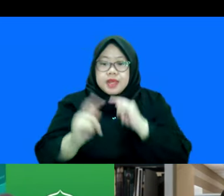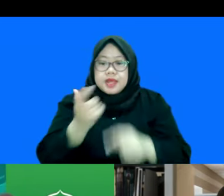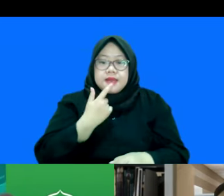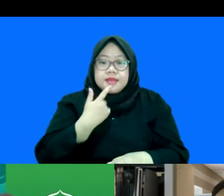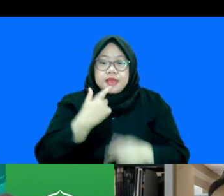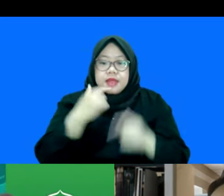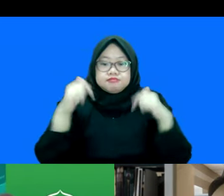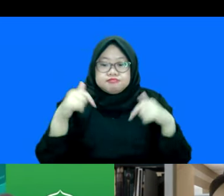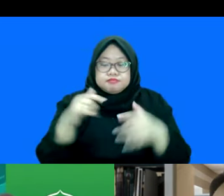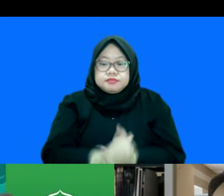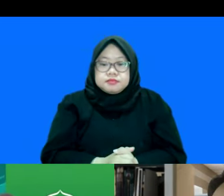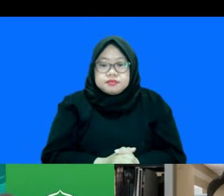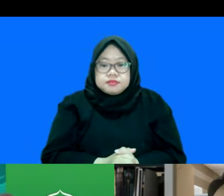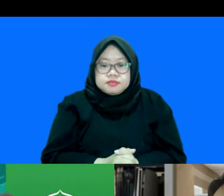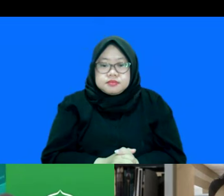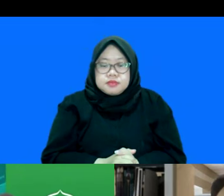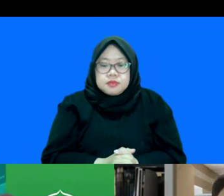ini.